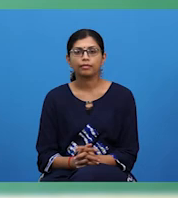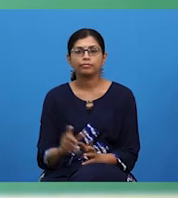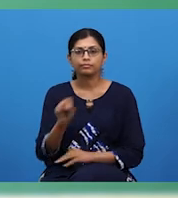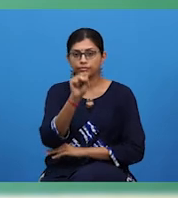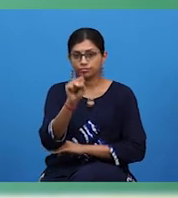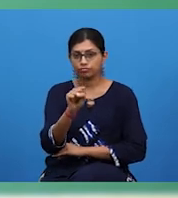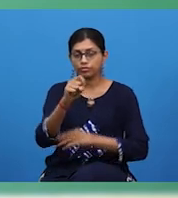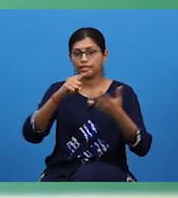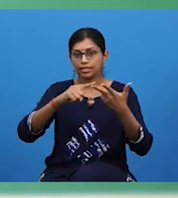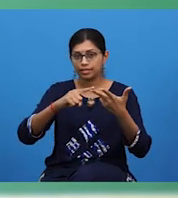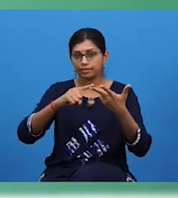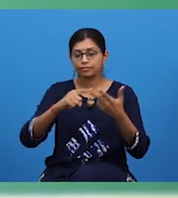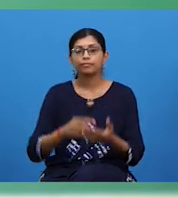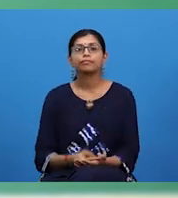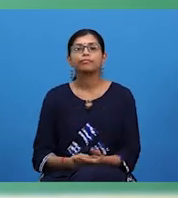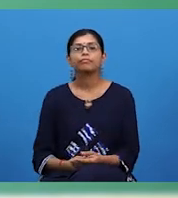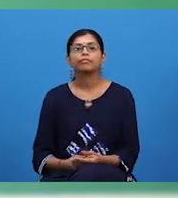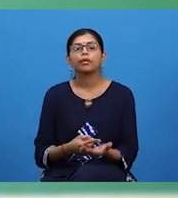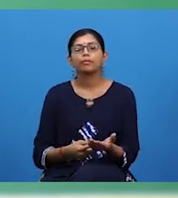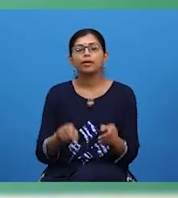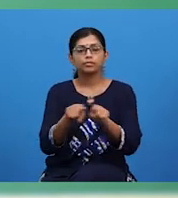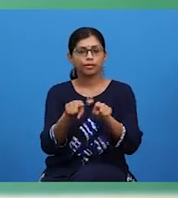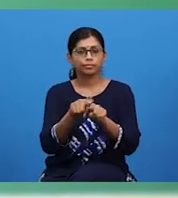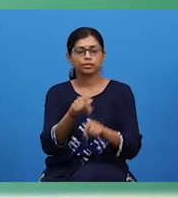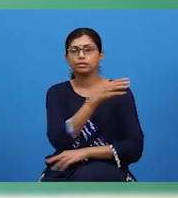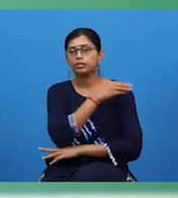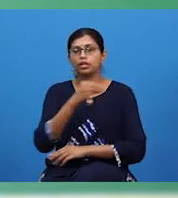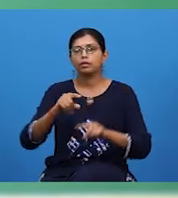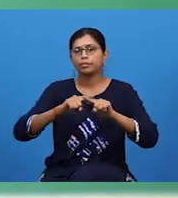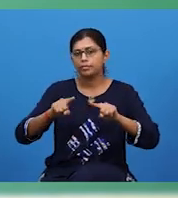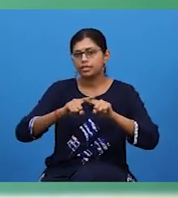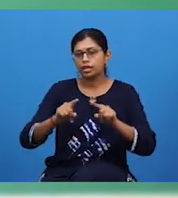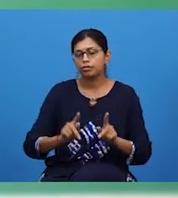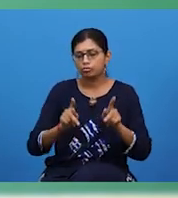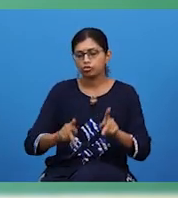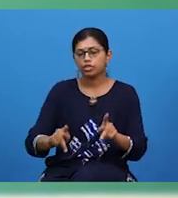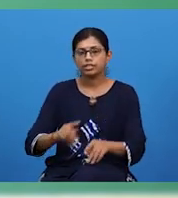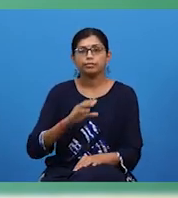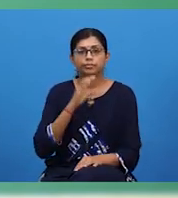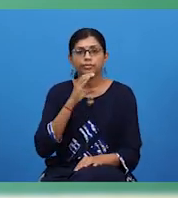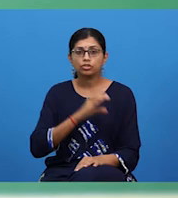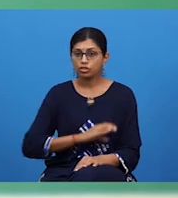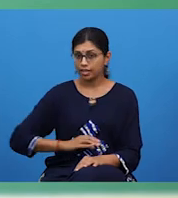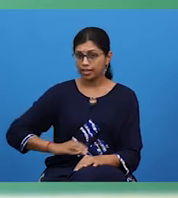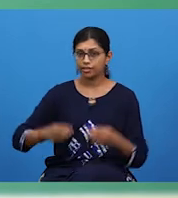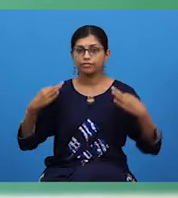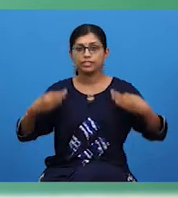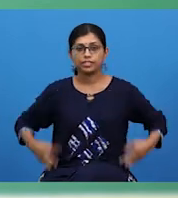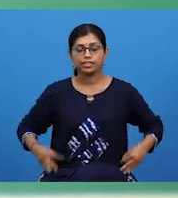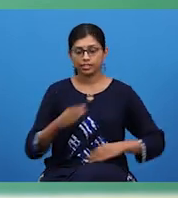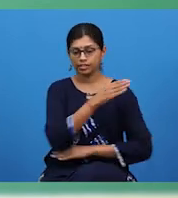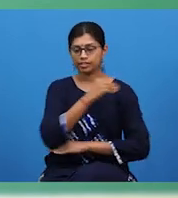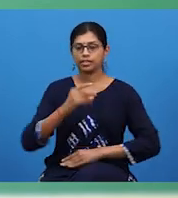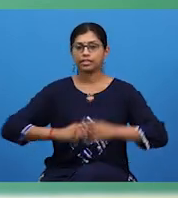Soalan seterusnya, apakah persamaan dan perbezaan proses pencernaan fizikal dan pencernaan